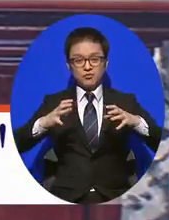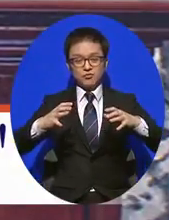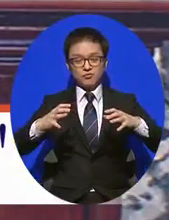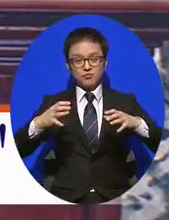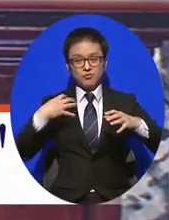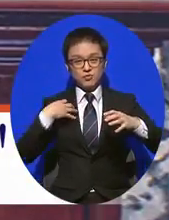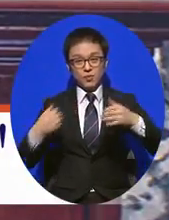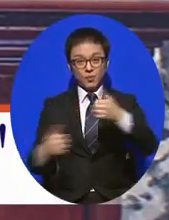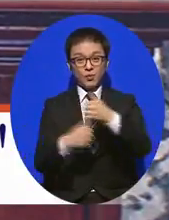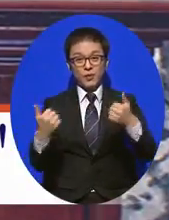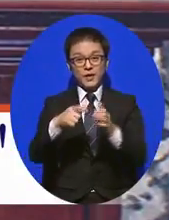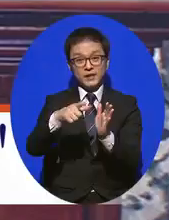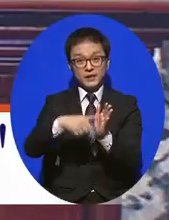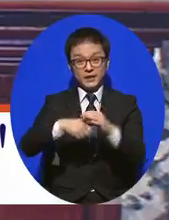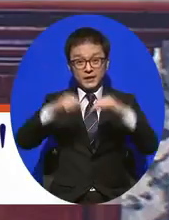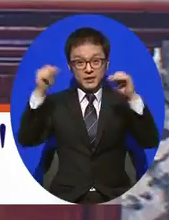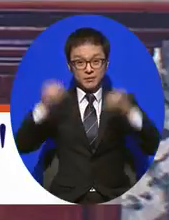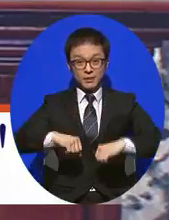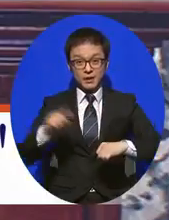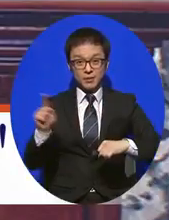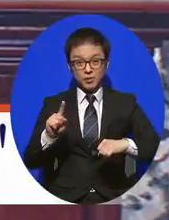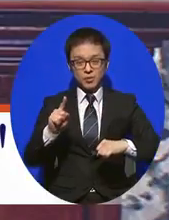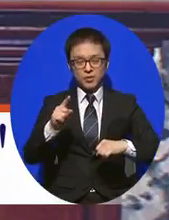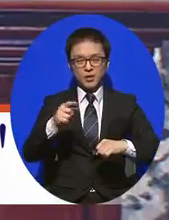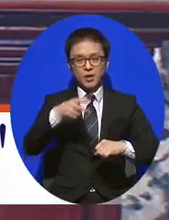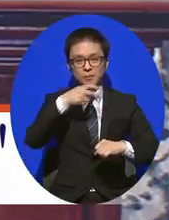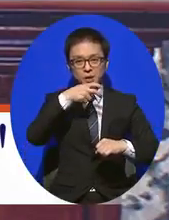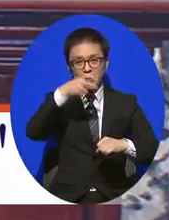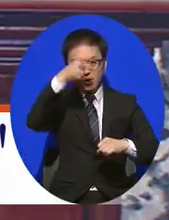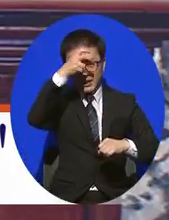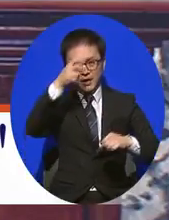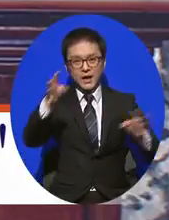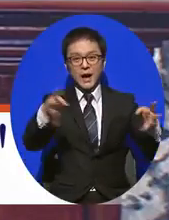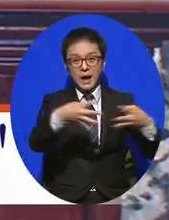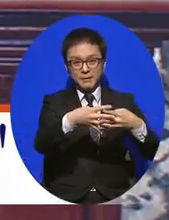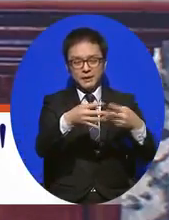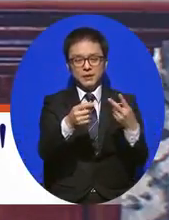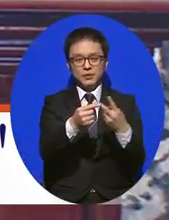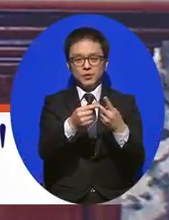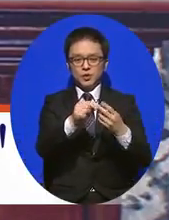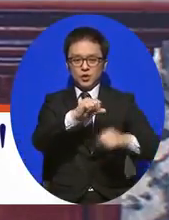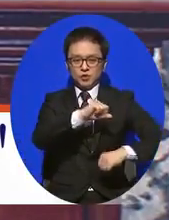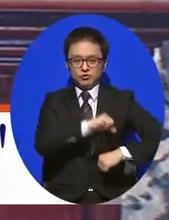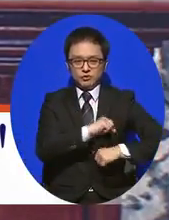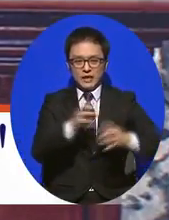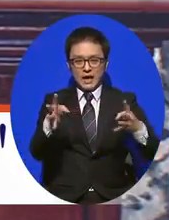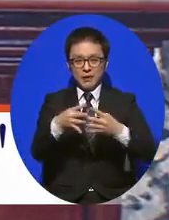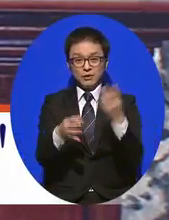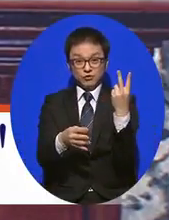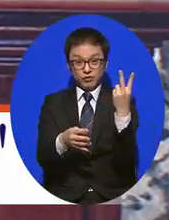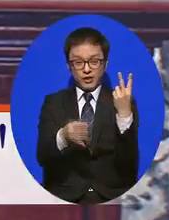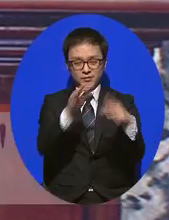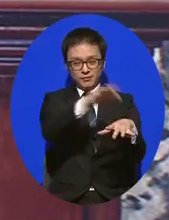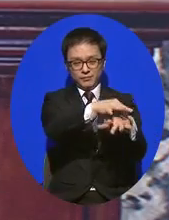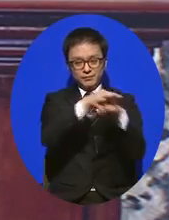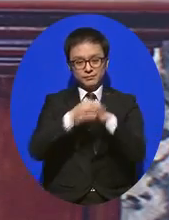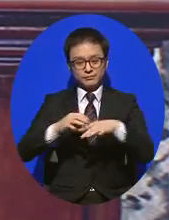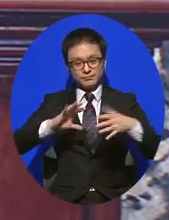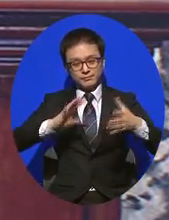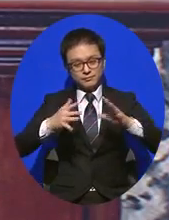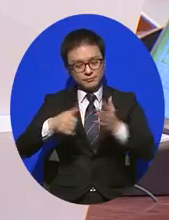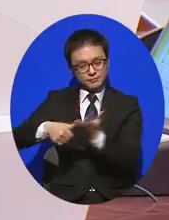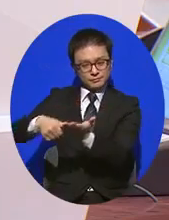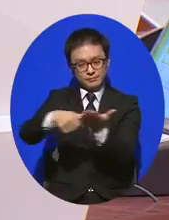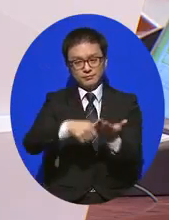건 위헌이라며 법원과 헌법재판소에 소송을 내겠다며 반발하고 있습니다. 이재중 기자가 보도합니다.